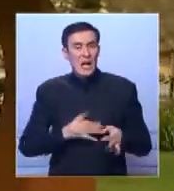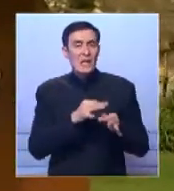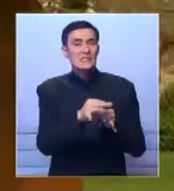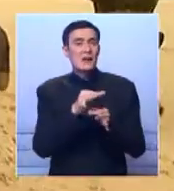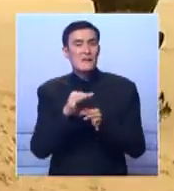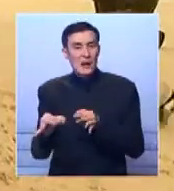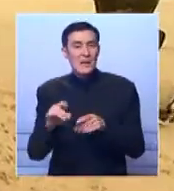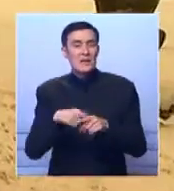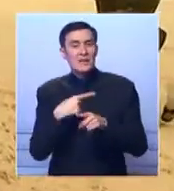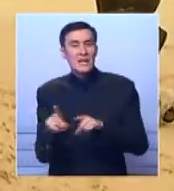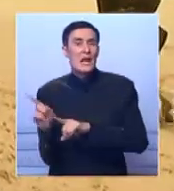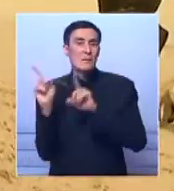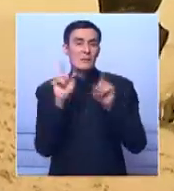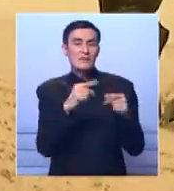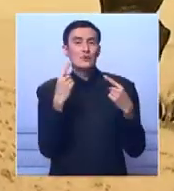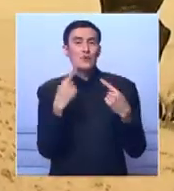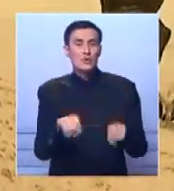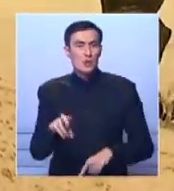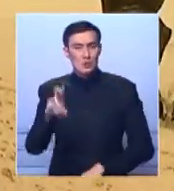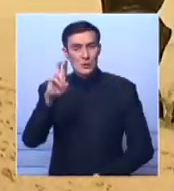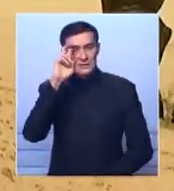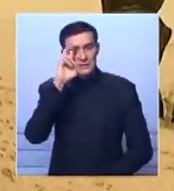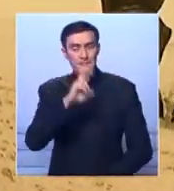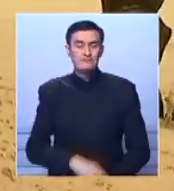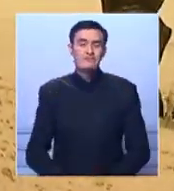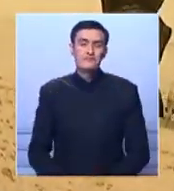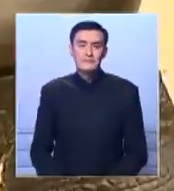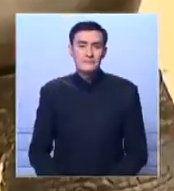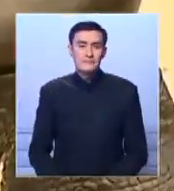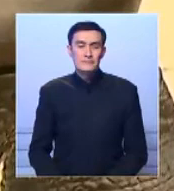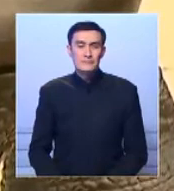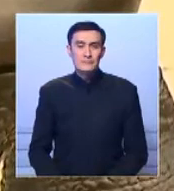островах или отправиться в другие государства.